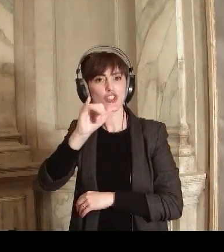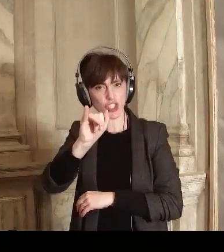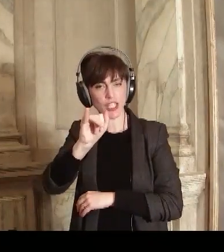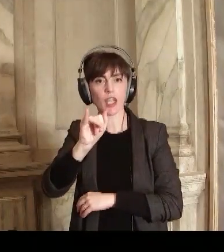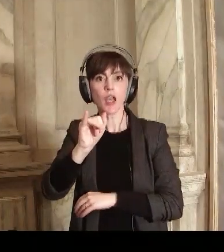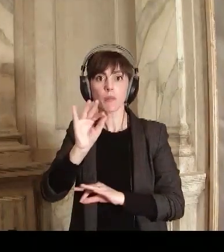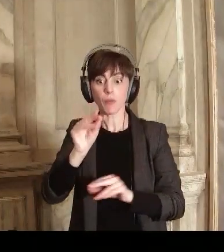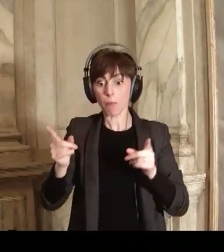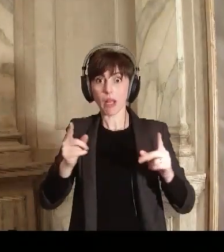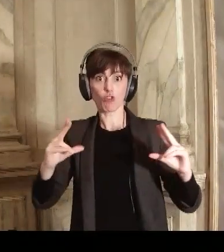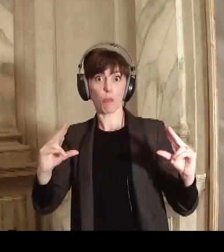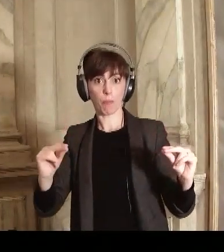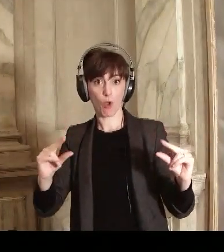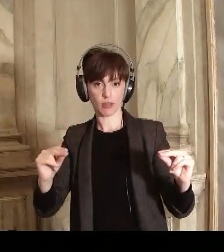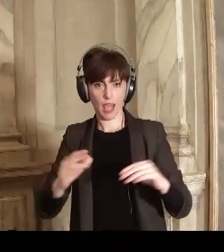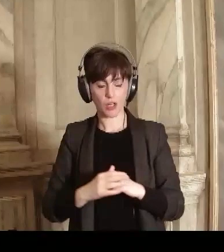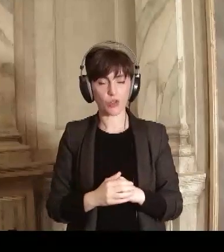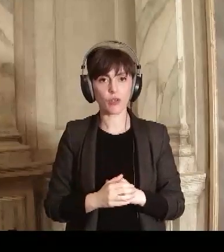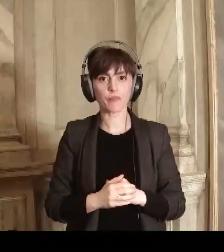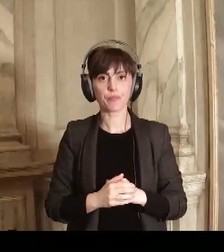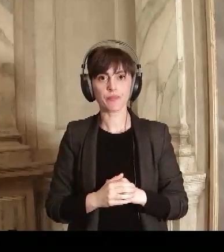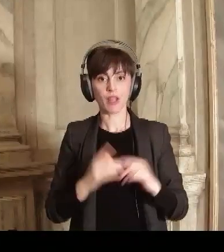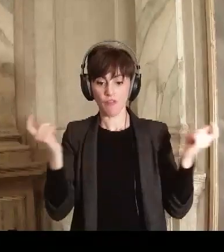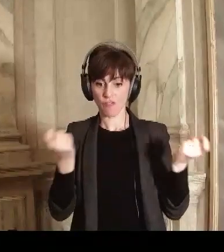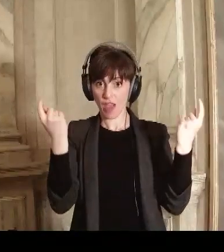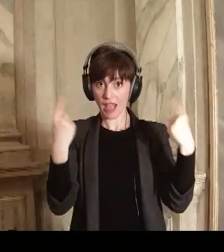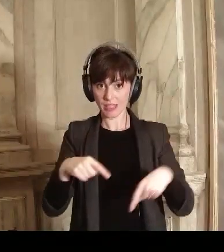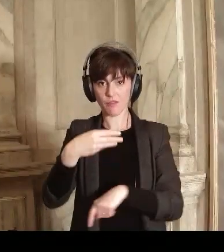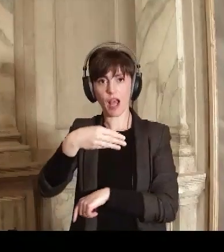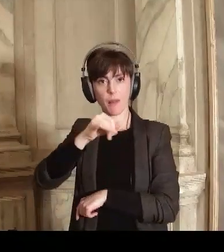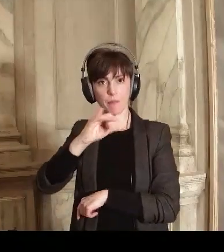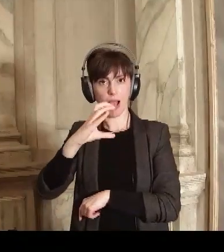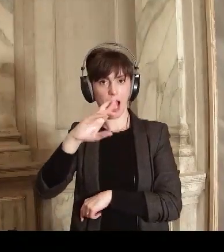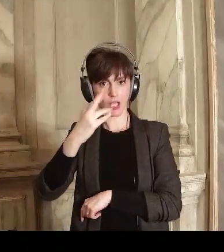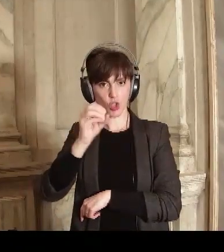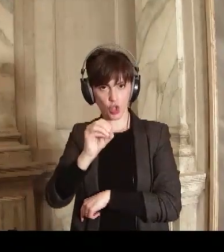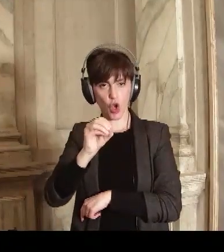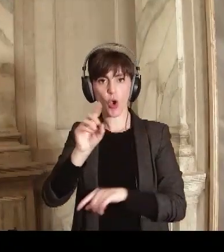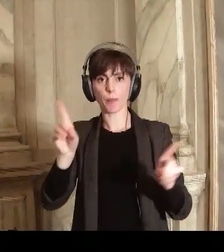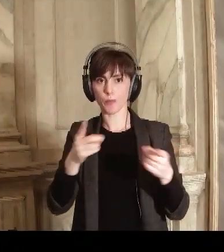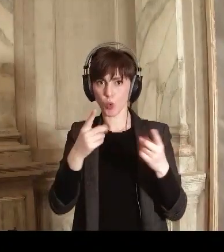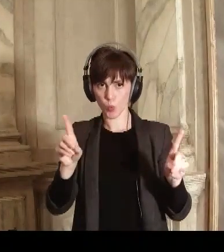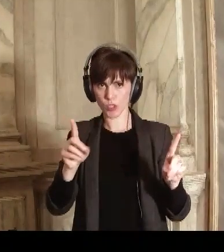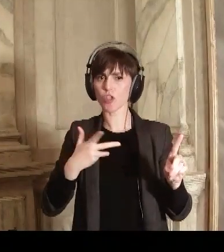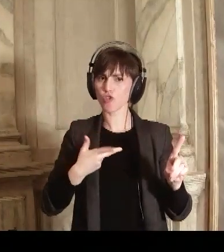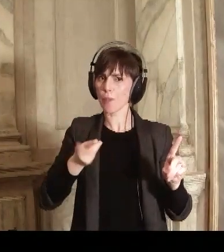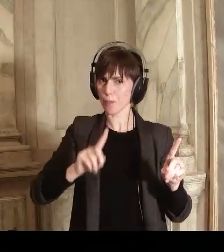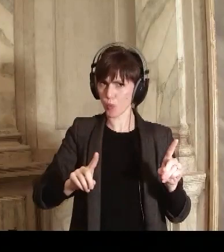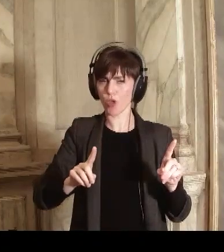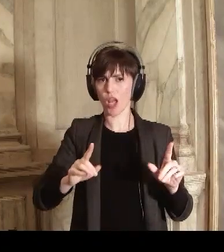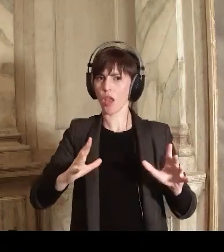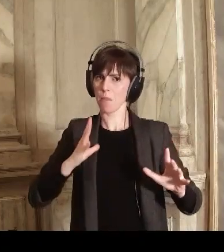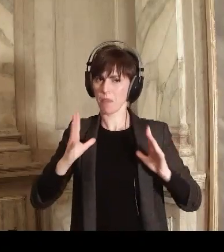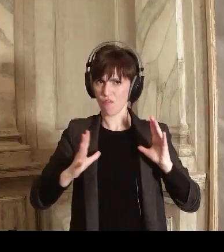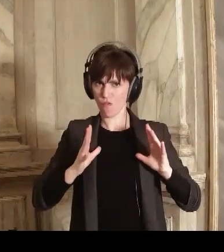Micro Music è una sezione che presenta performance di elettronica live, sono concerti concepiti per gli spazi del Teatro